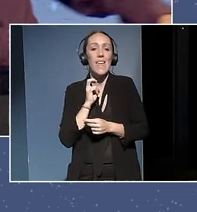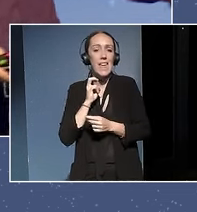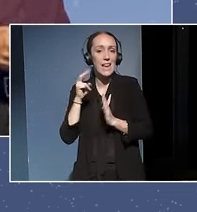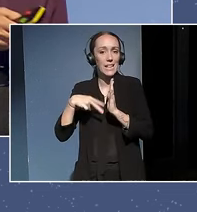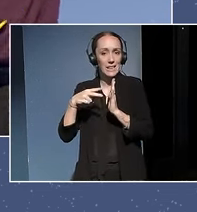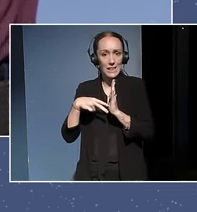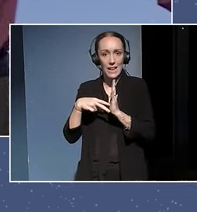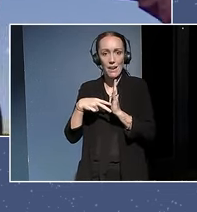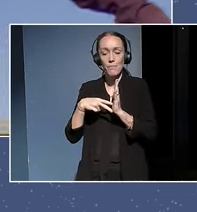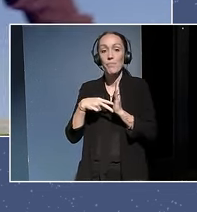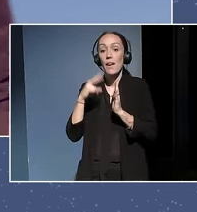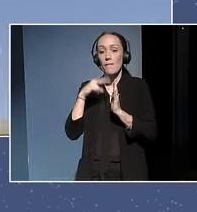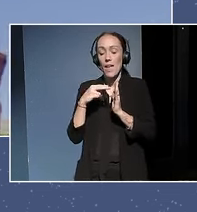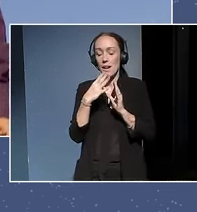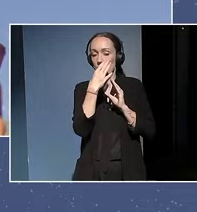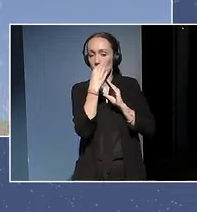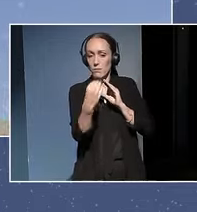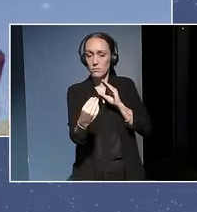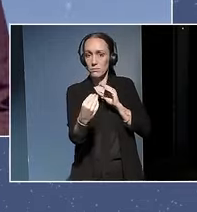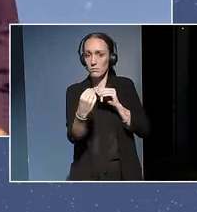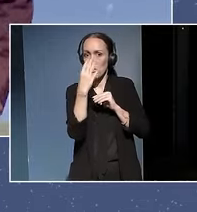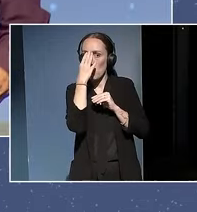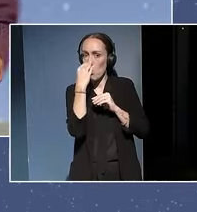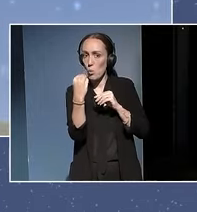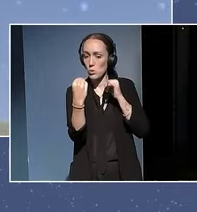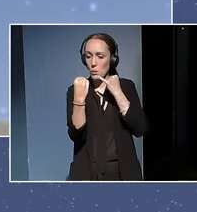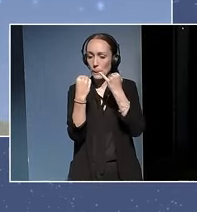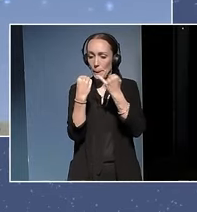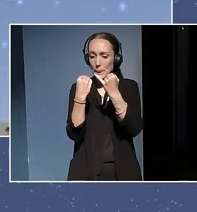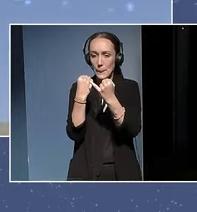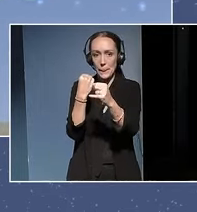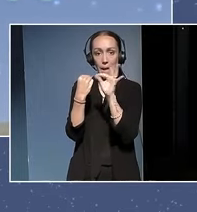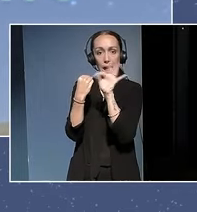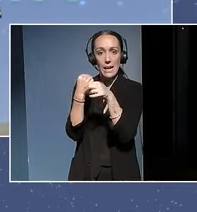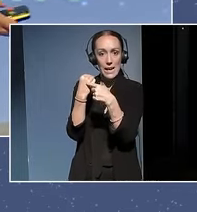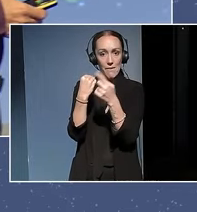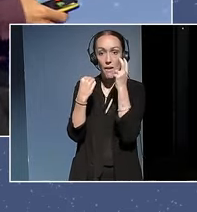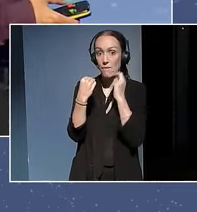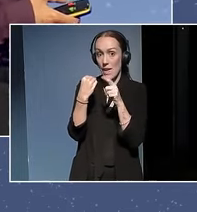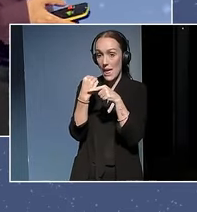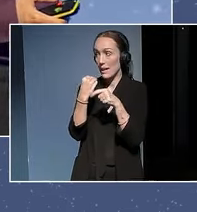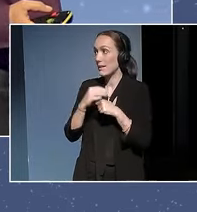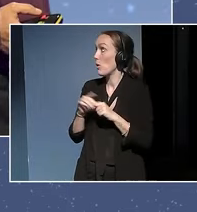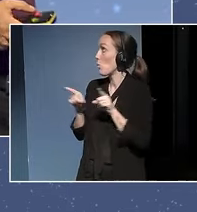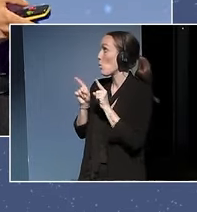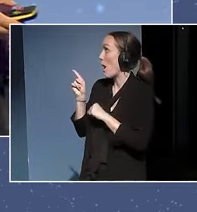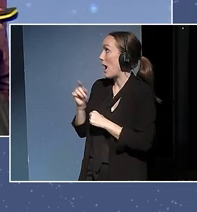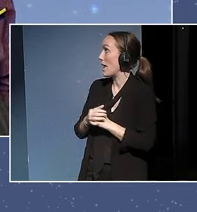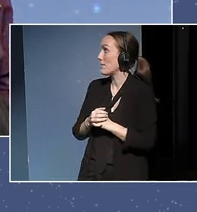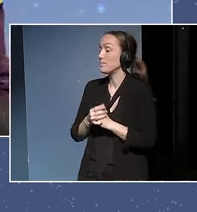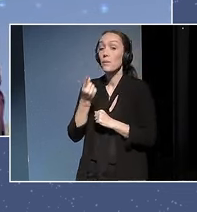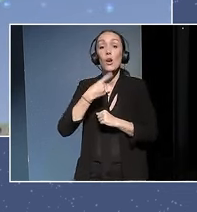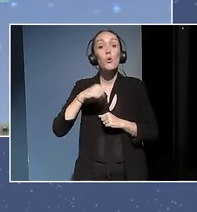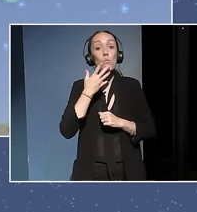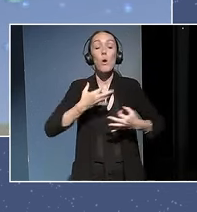quello che arriva alla punta del muso come qui per essere sicuri di queste elucubrazioni facciamo un